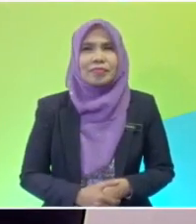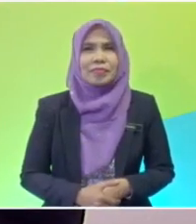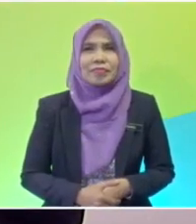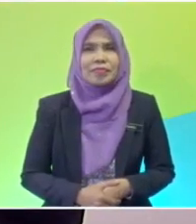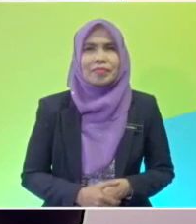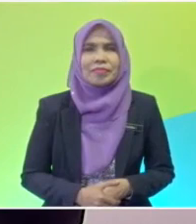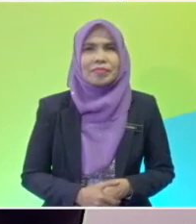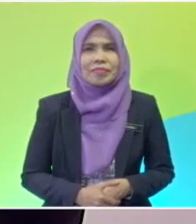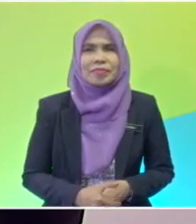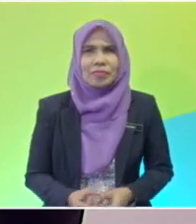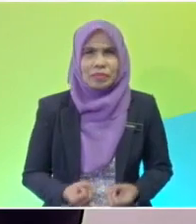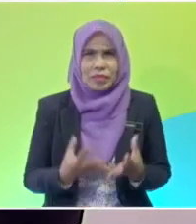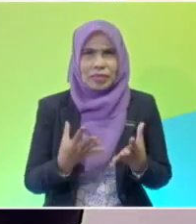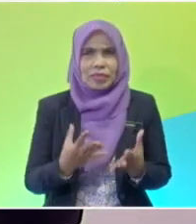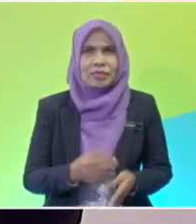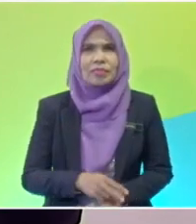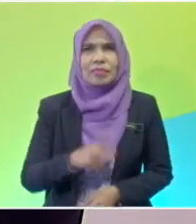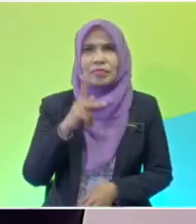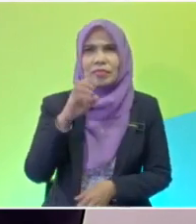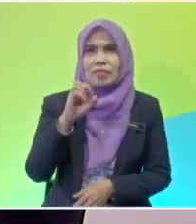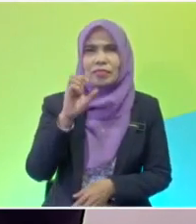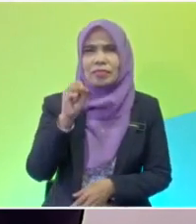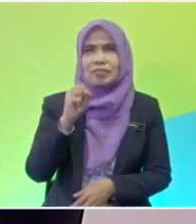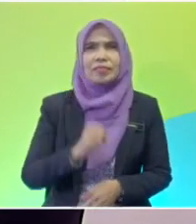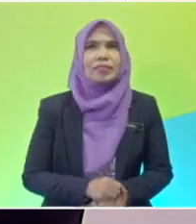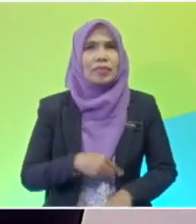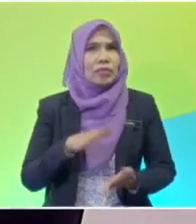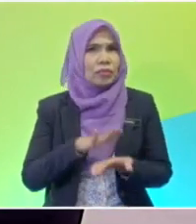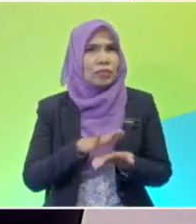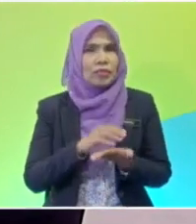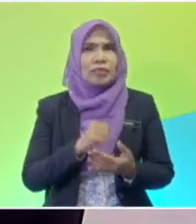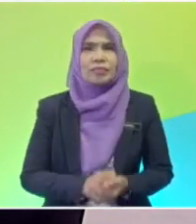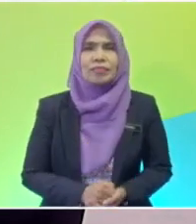yang selalu dikendalikan di sekolah sangat banyak sangat banyak